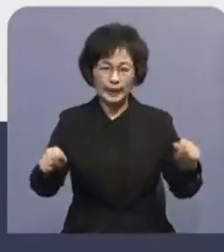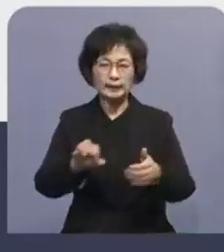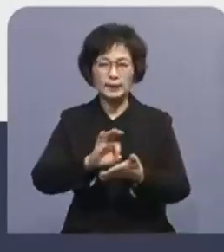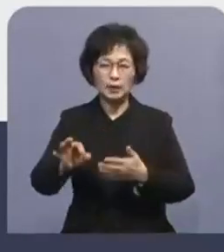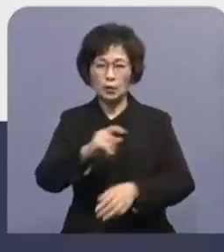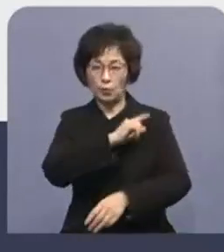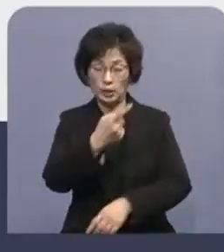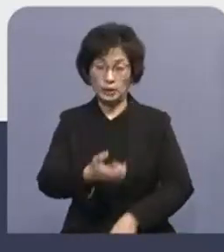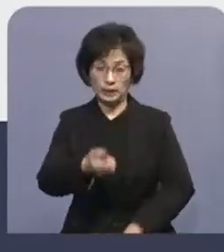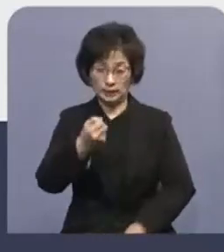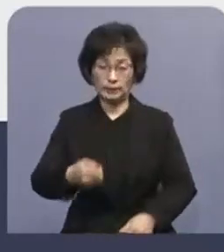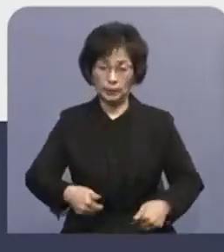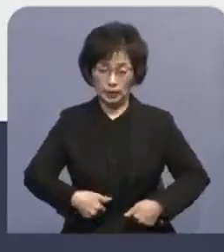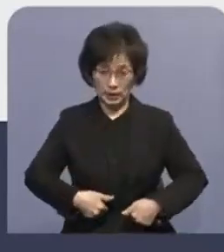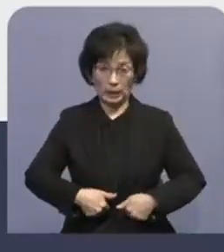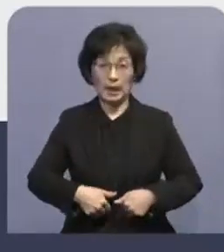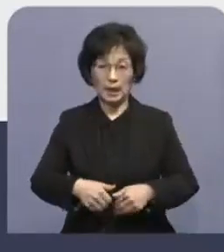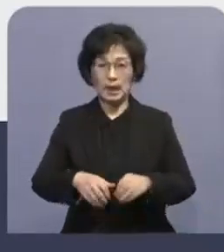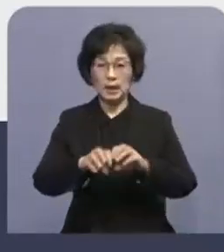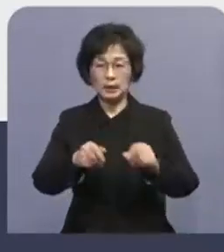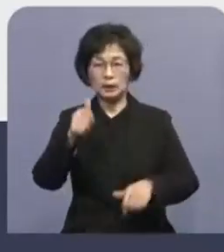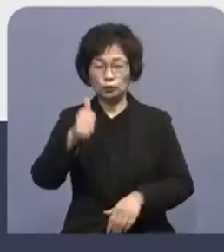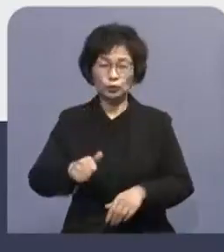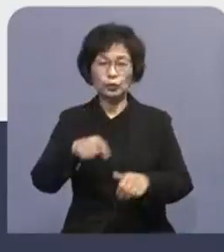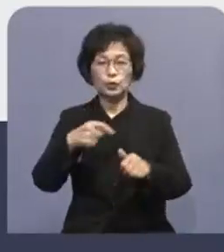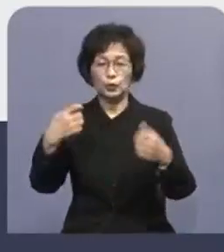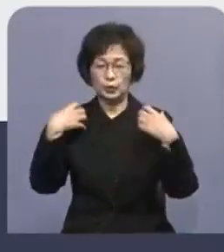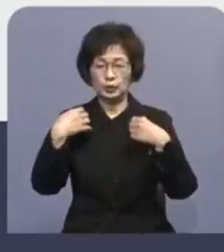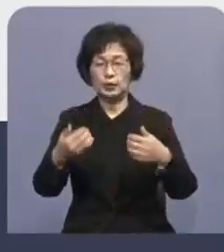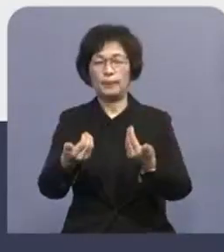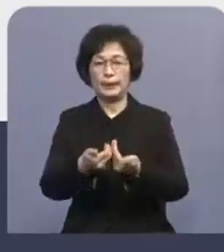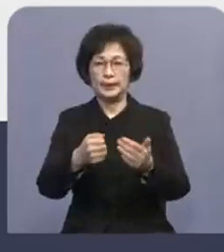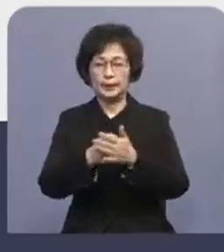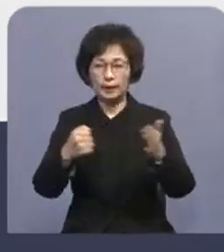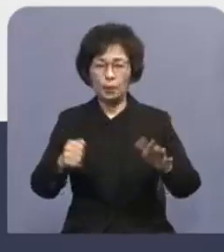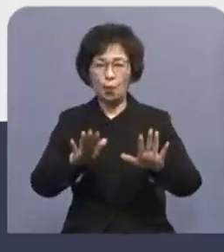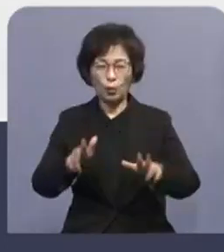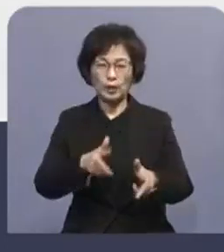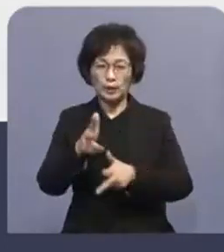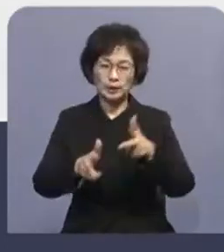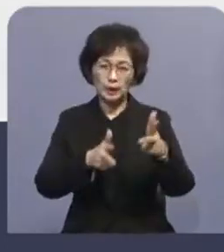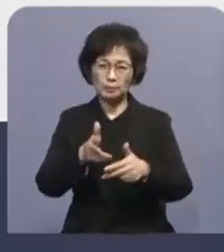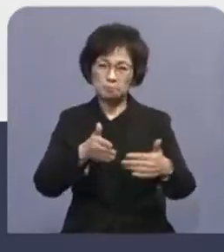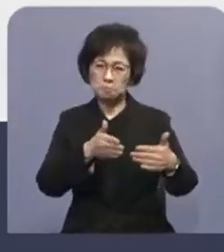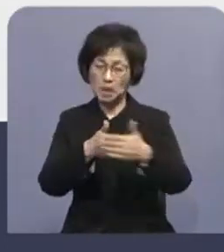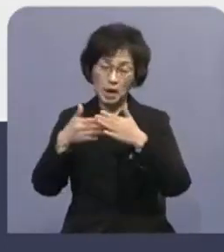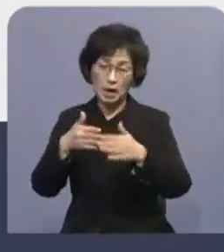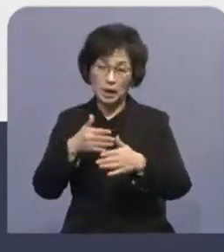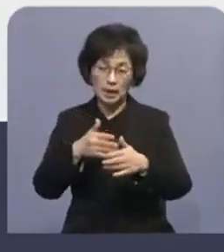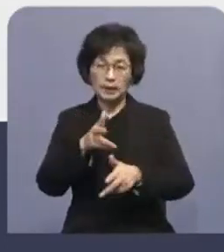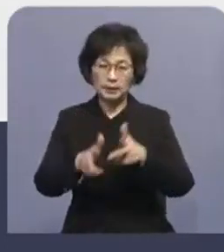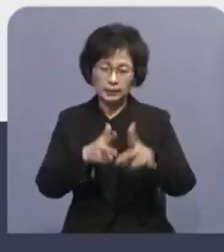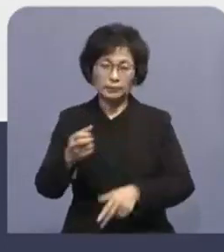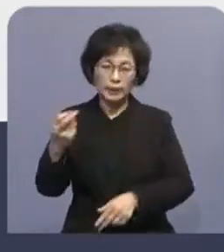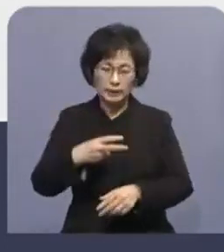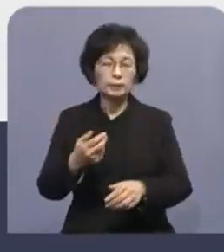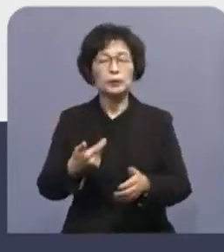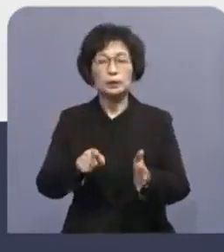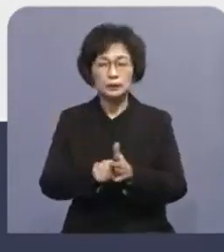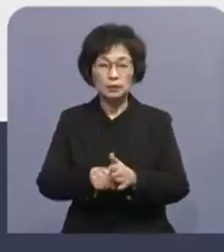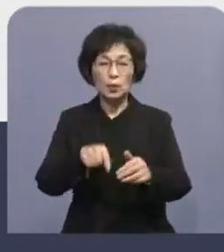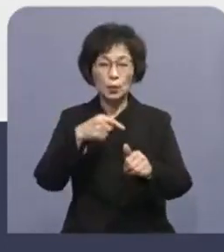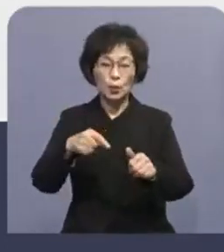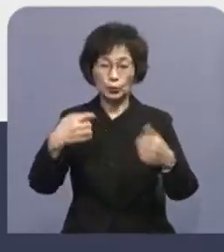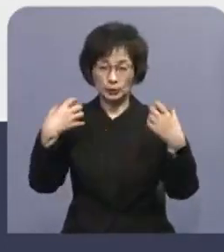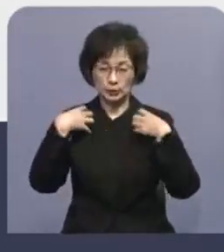하는데 토지 소유자인 교육청 반대로 올해는 사실상 사업 추진이 무산됐다며 사업 재개를 위해